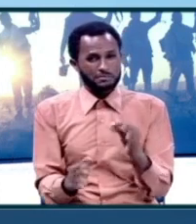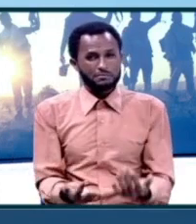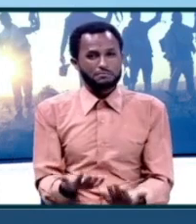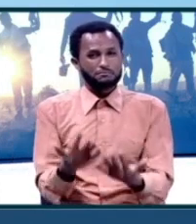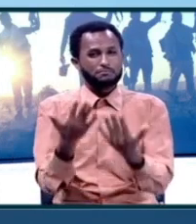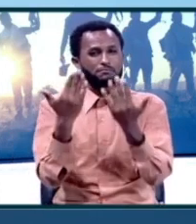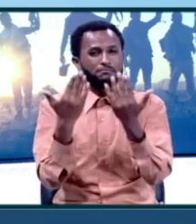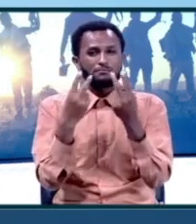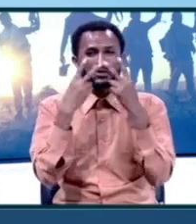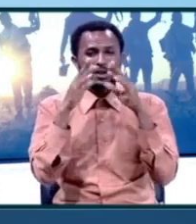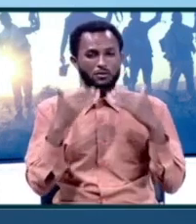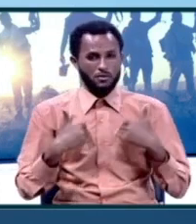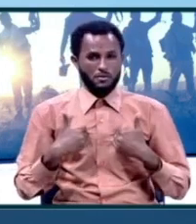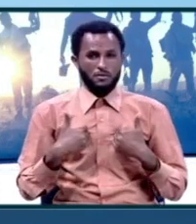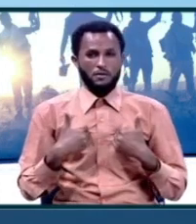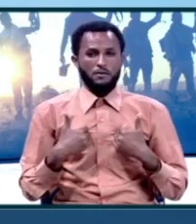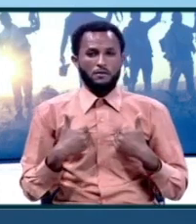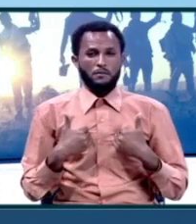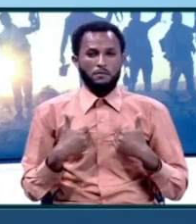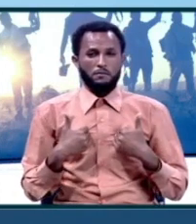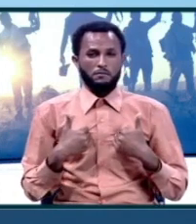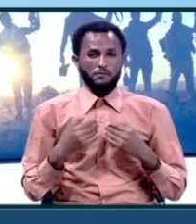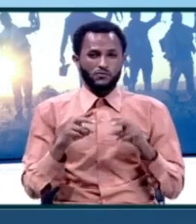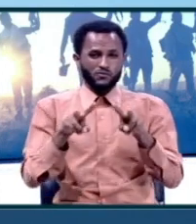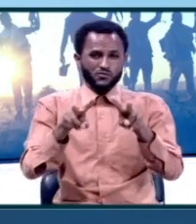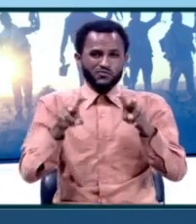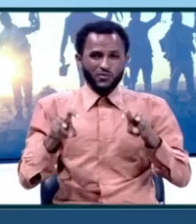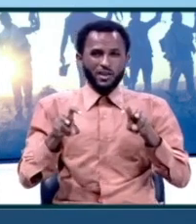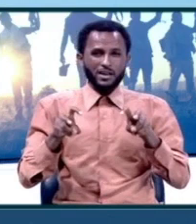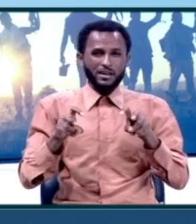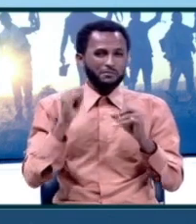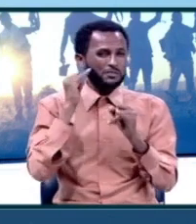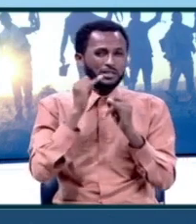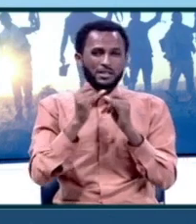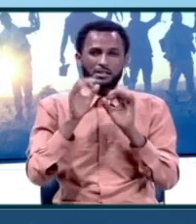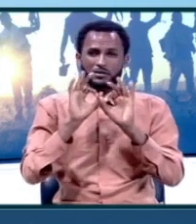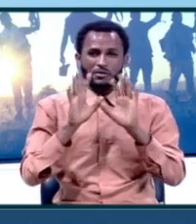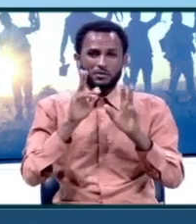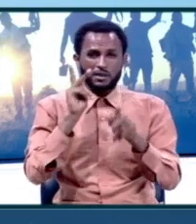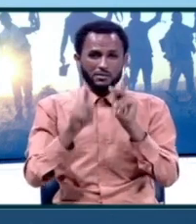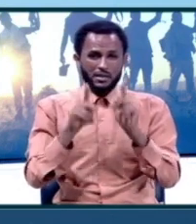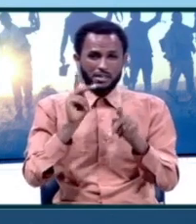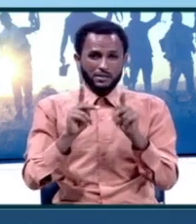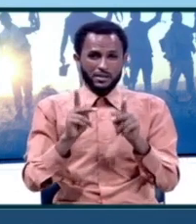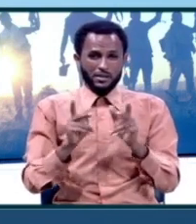ብሓዊ ምቅፃል ዝረአ ዘሎ እቲ ክፍኣት መጨረሻ ዘይብሉ እዚ ህዝቢ እዚ ዘሎ እኳን